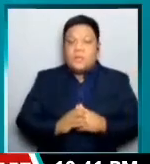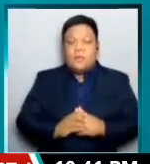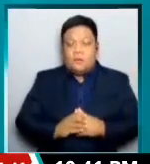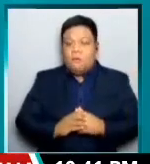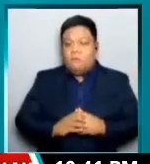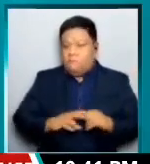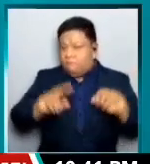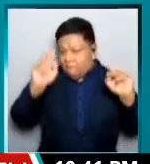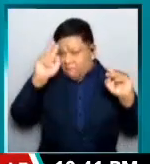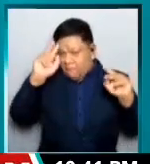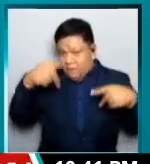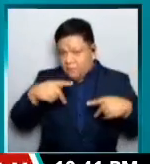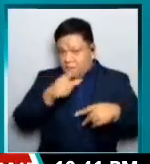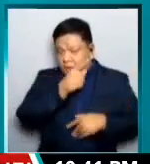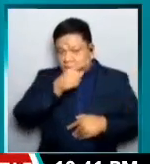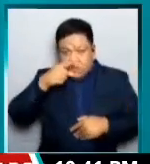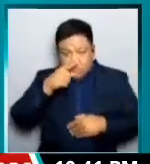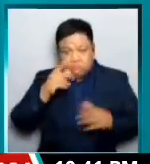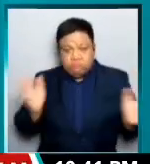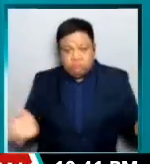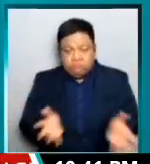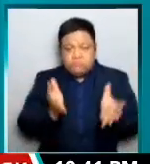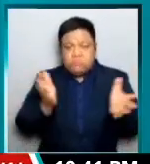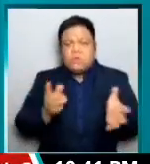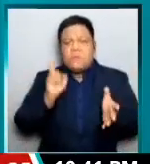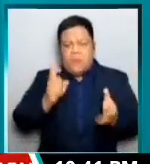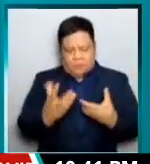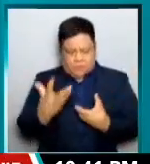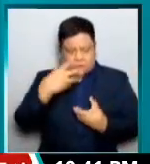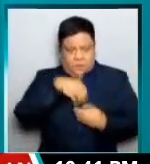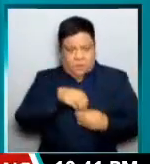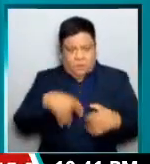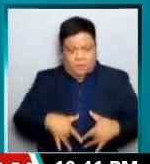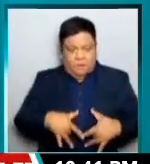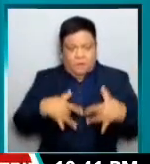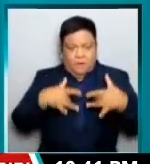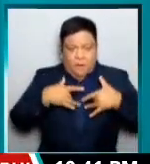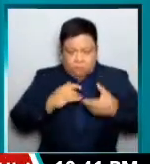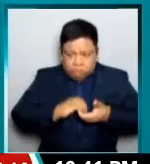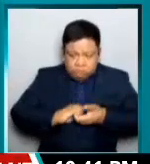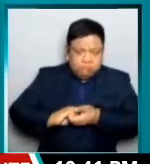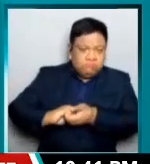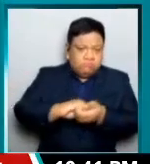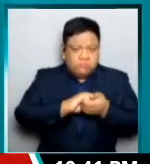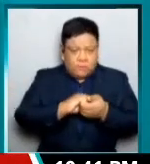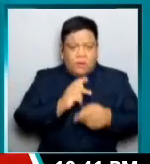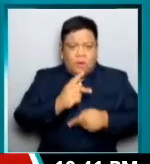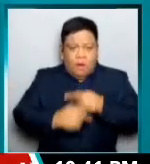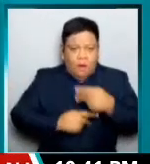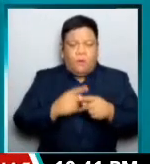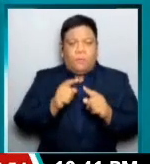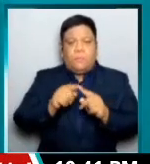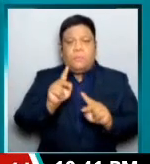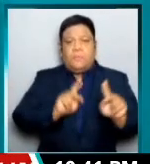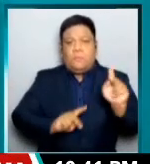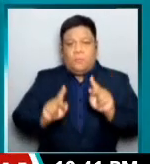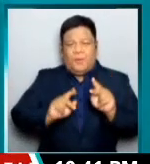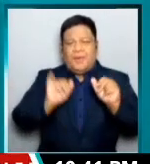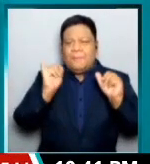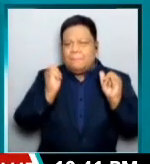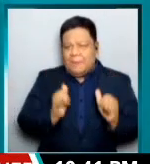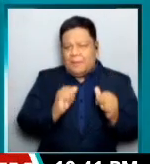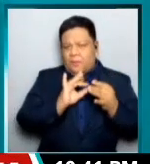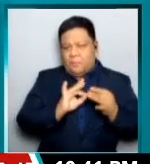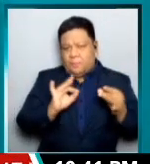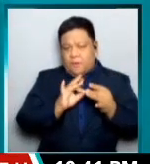pagkakaisa, pakikipagkapwa at lagi humugot ng lakas sa isa't isa. Ito ang kanyang mensahe na inilabas ngayong araw ng kabayanihan ni